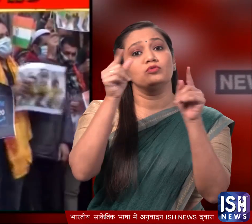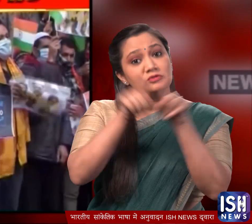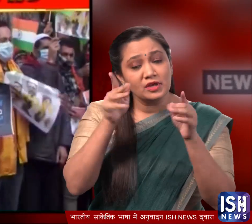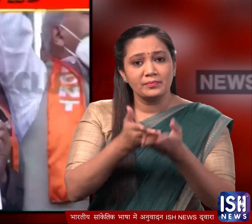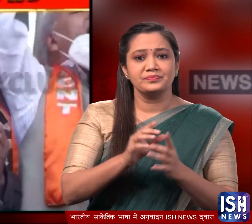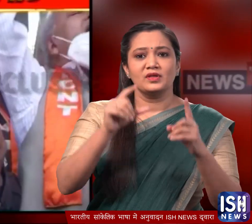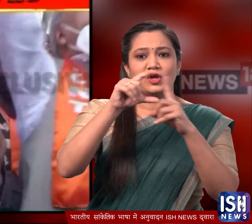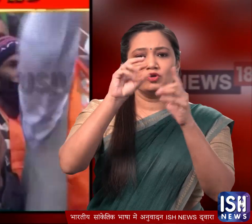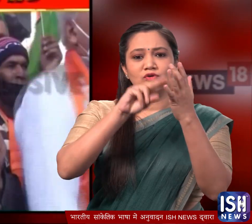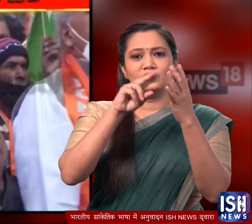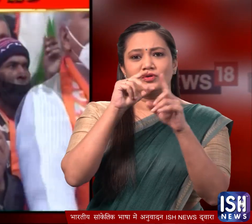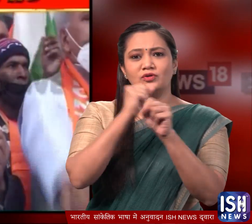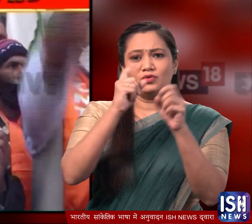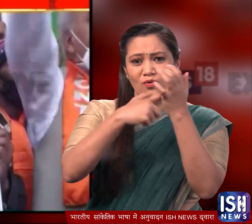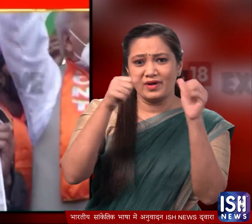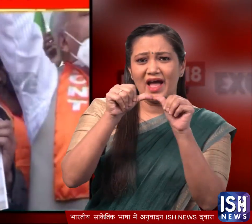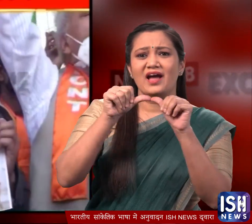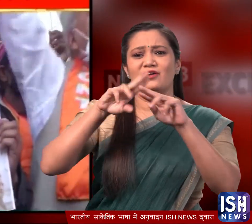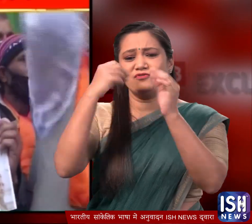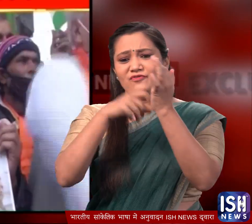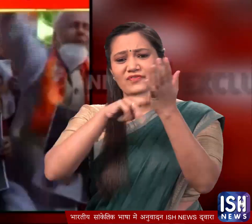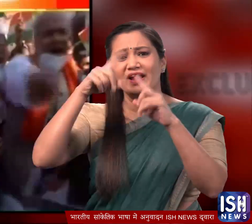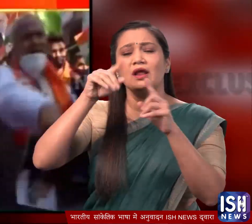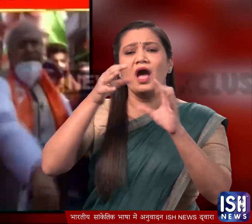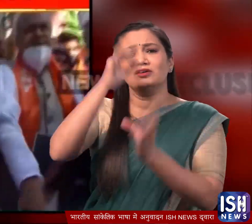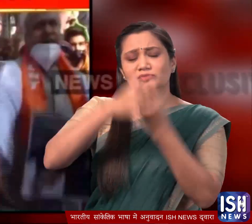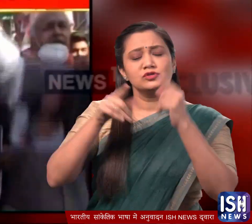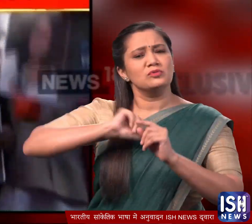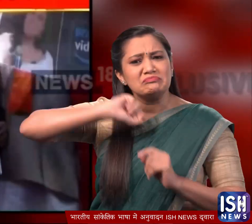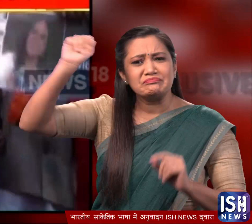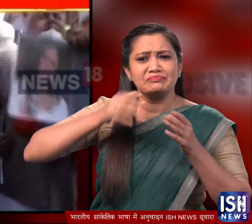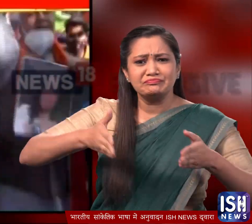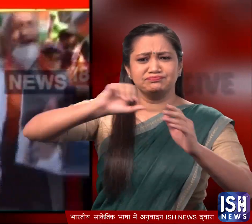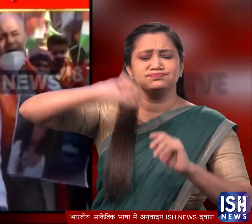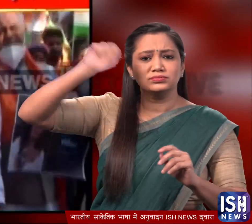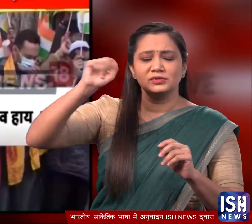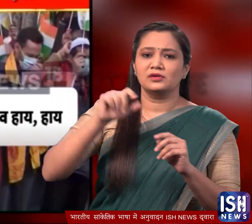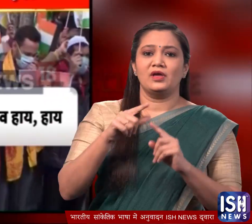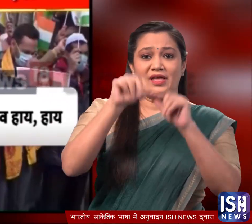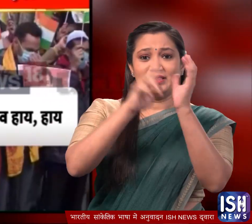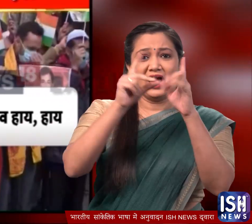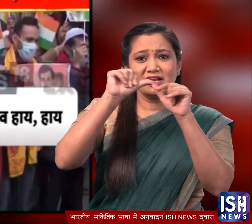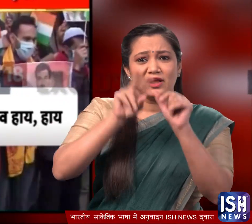जम्मू भी शामिल है। जम्मू में डोगरा फ्रंट नाम की संस्था ने सड़क पर उतरकर तांडव के खिलाफ नारेबाजी की।